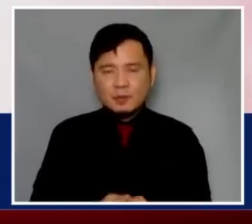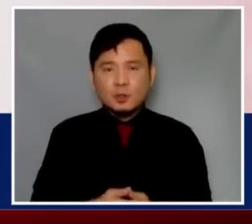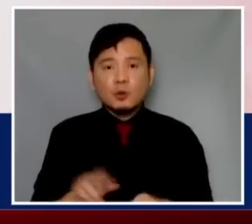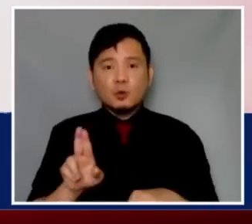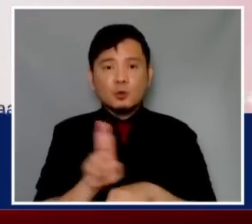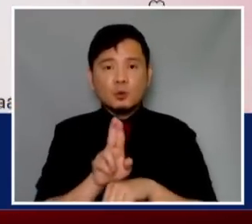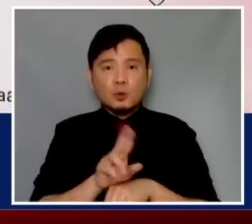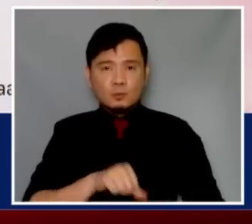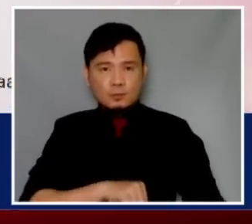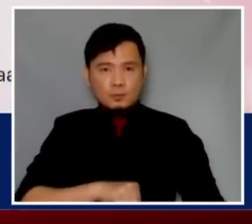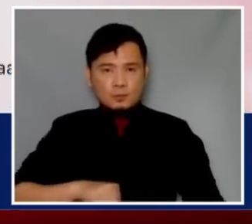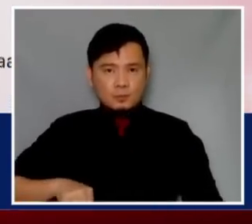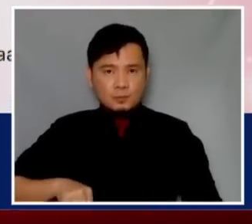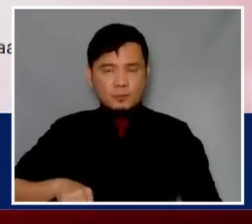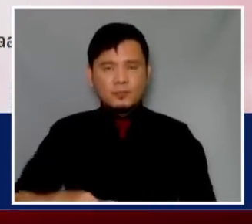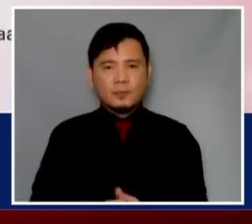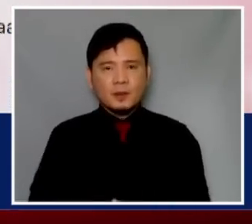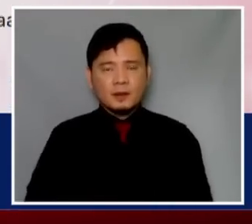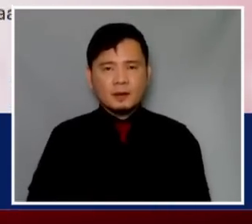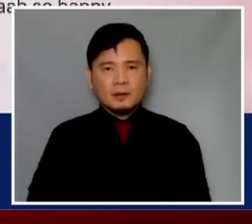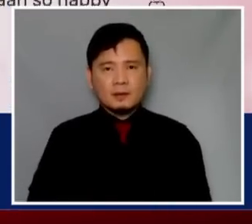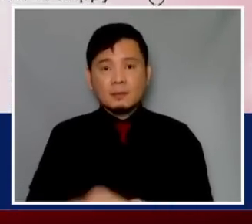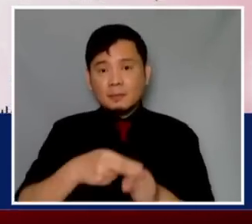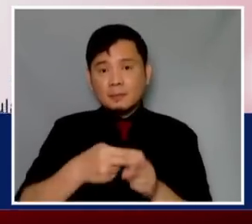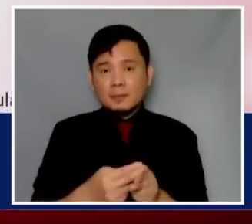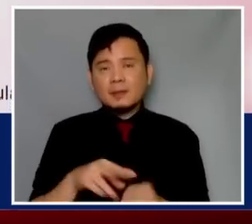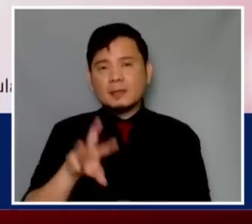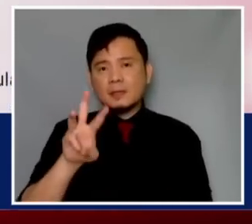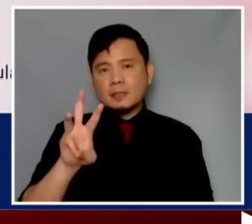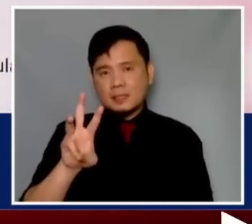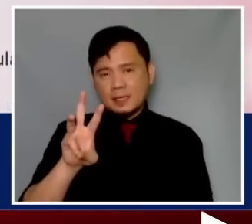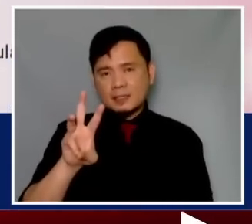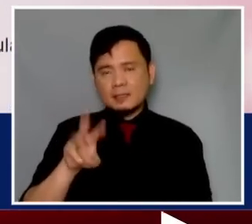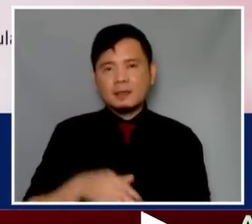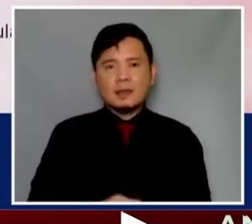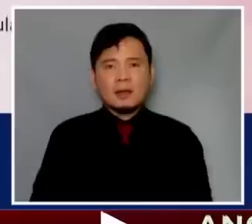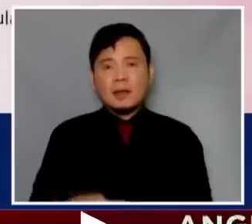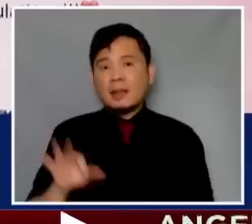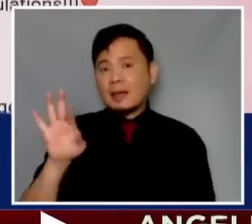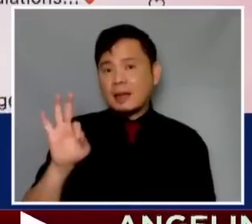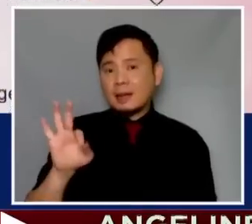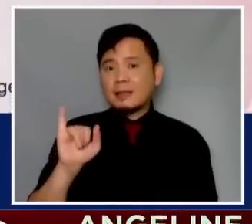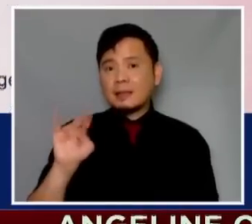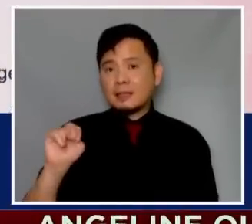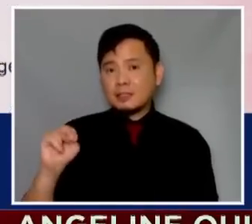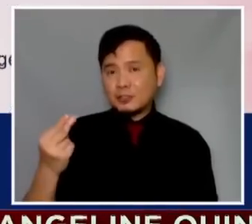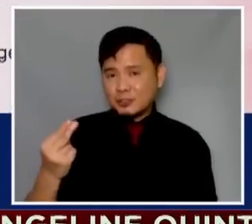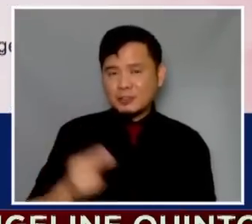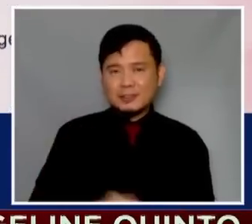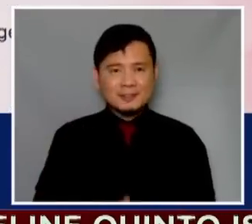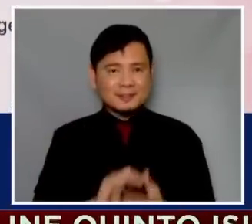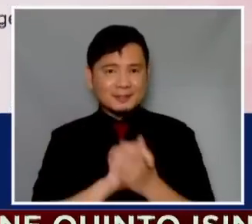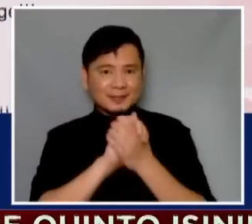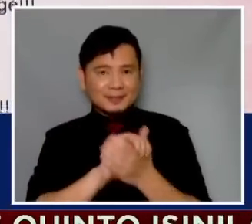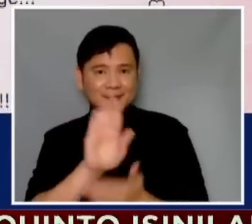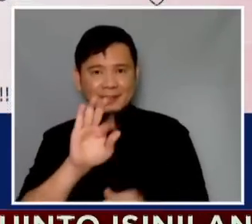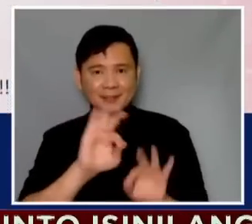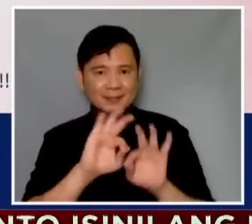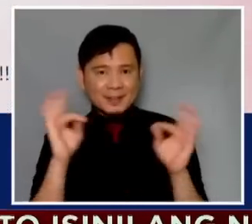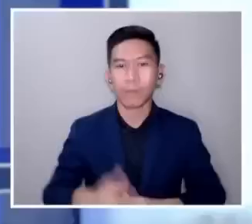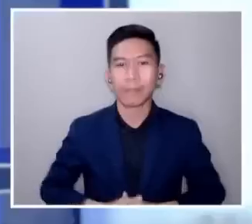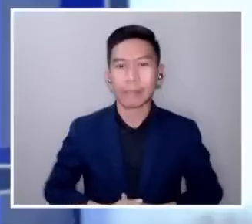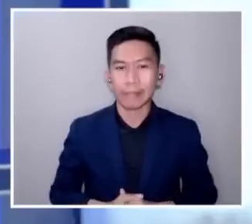section. Meron siyang bigat na 6 pounds at habang 19 inches. Congratulations sa inyong pamilya, Mommy